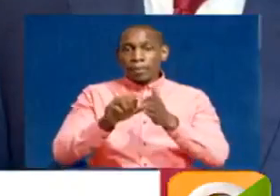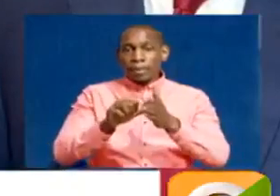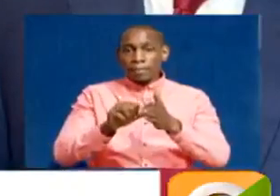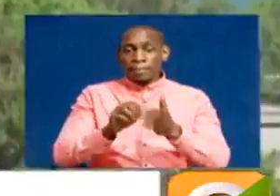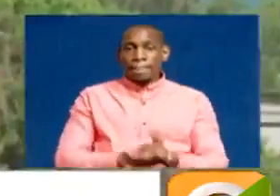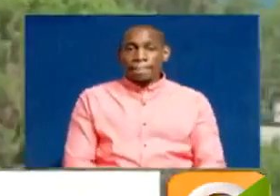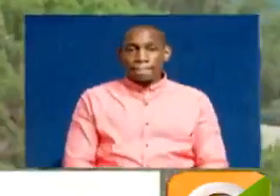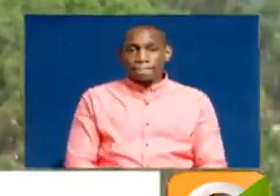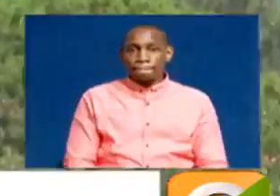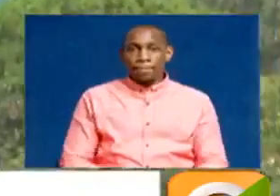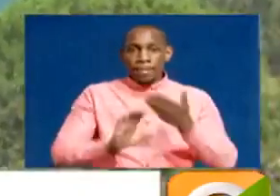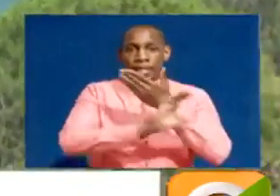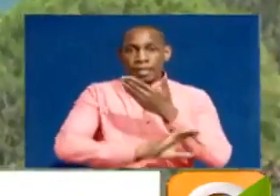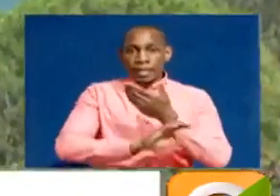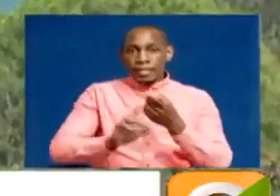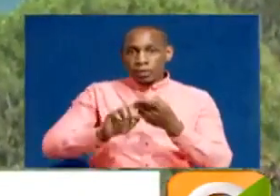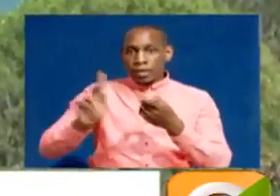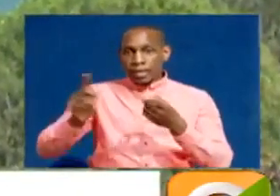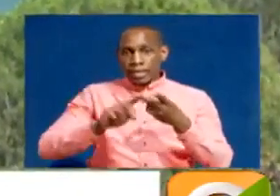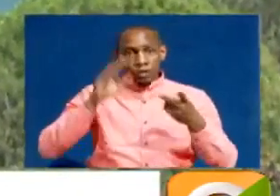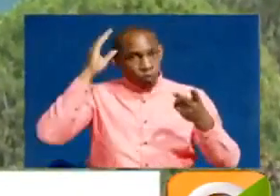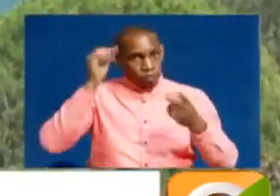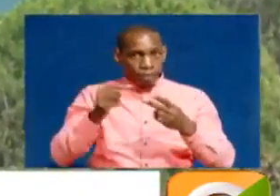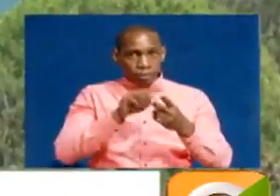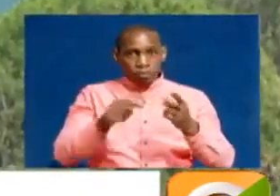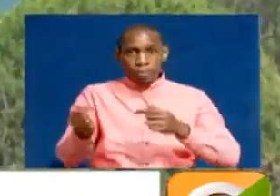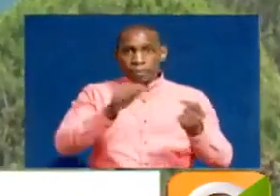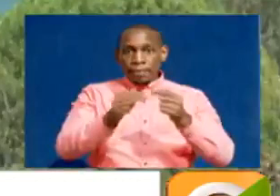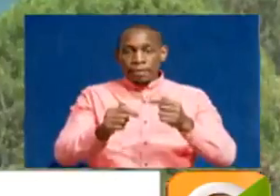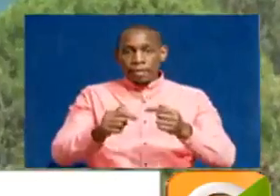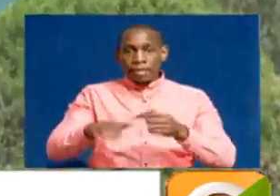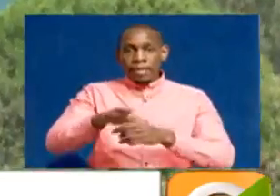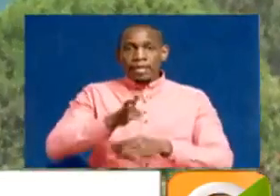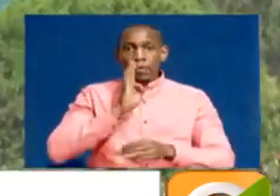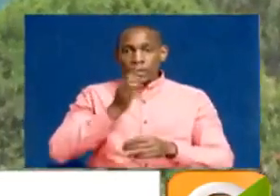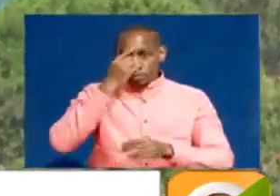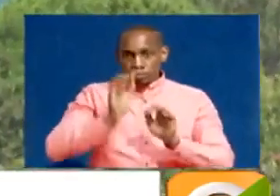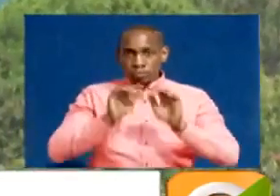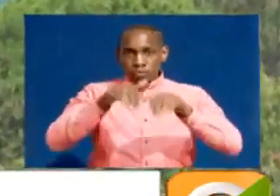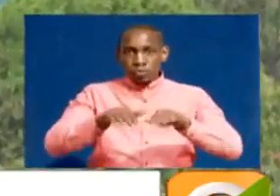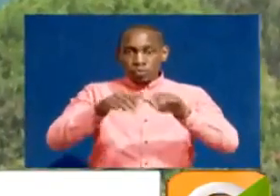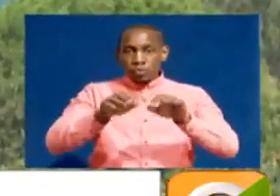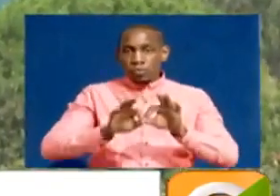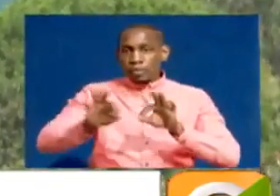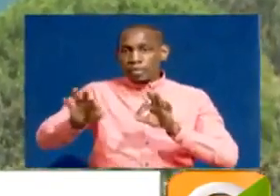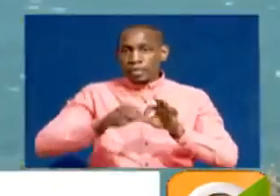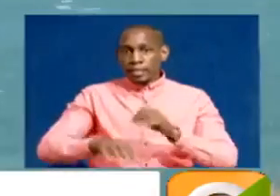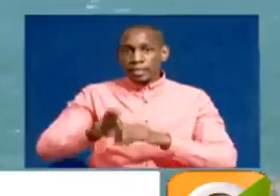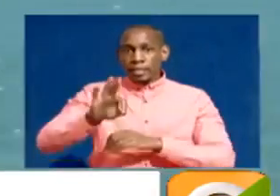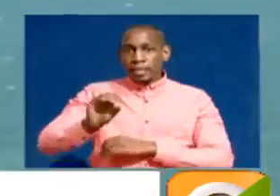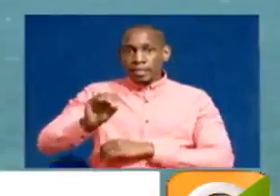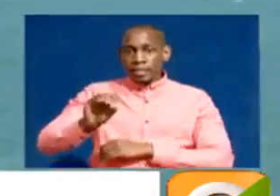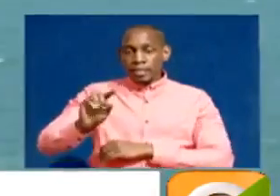at hand. Mataifa ya Kenya na Somalia yanazozania eneo la bahari Hindi lililo na upana wa maili